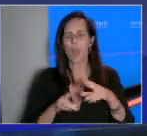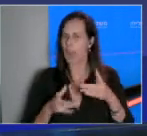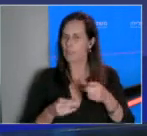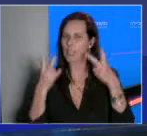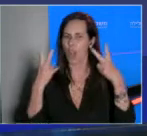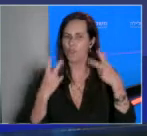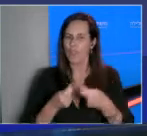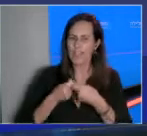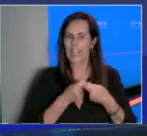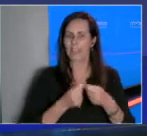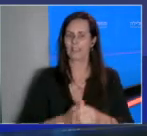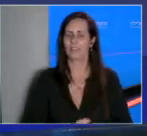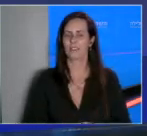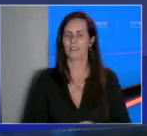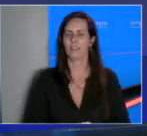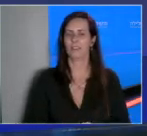ולמה זה חשוב להתאגד בצורה הזו.